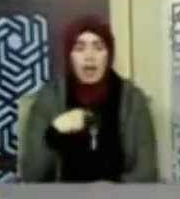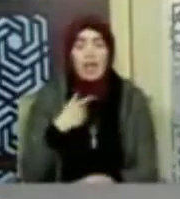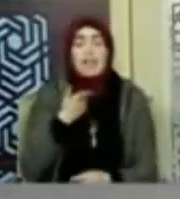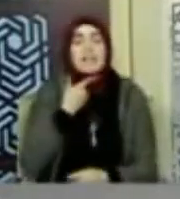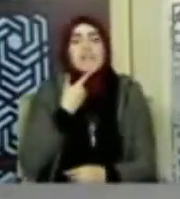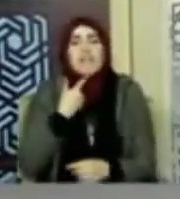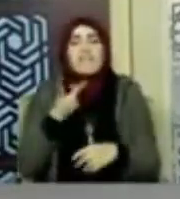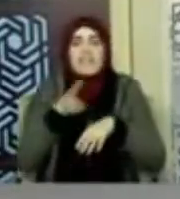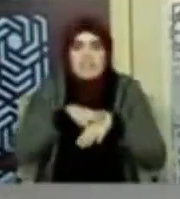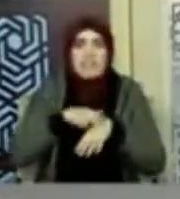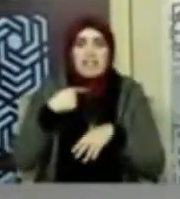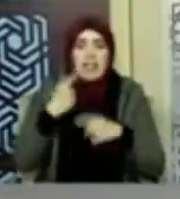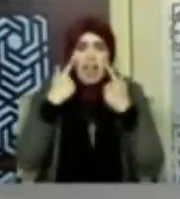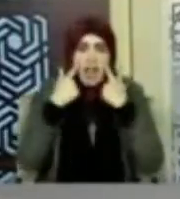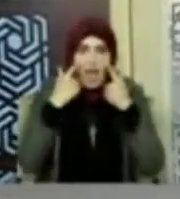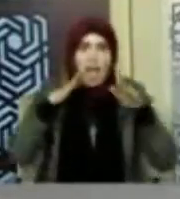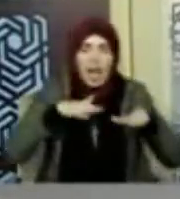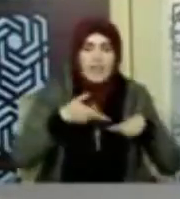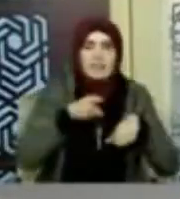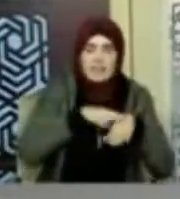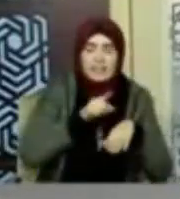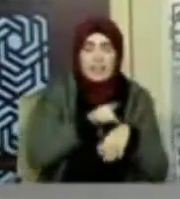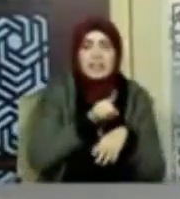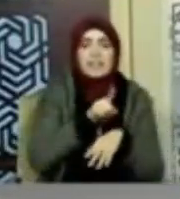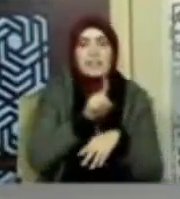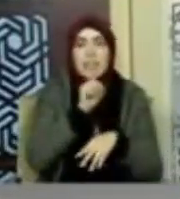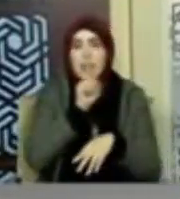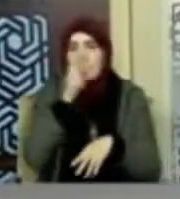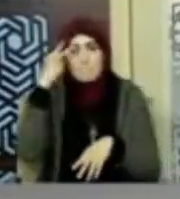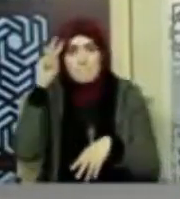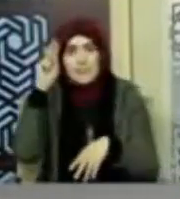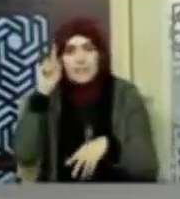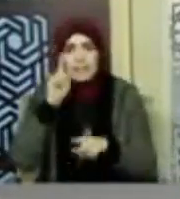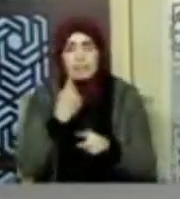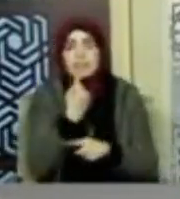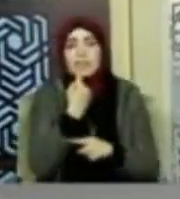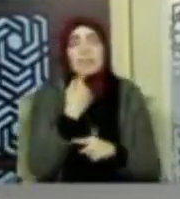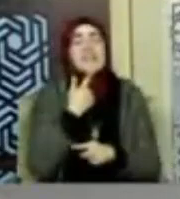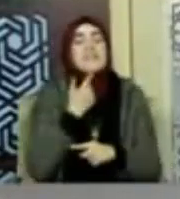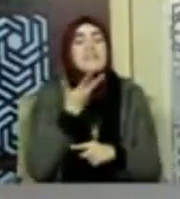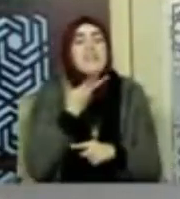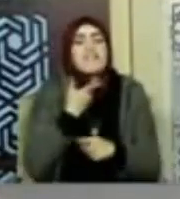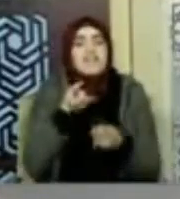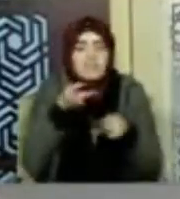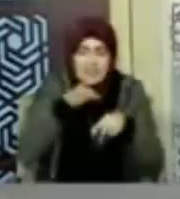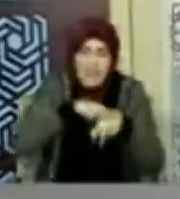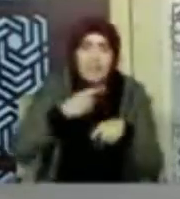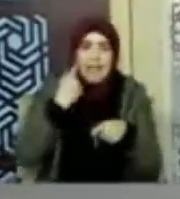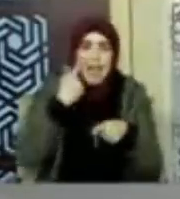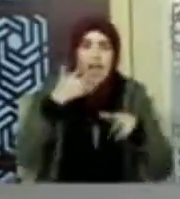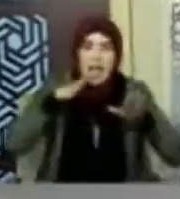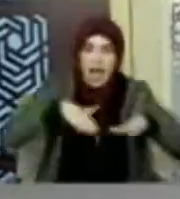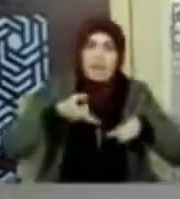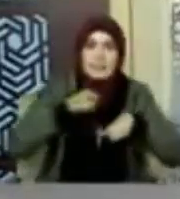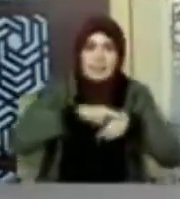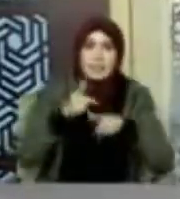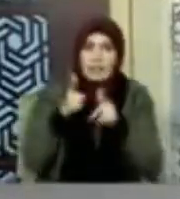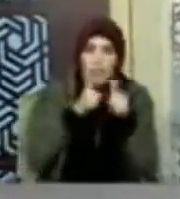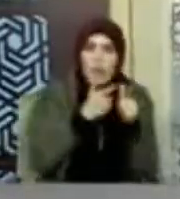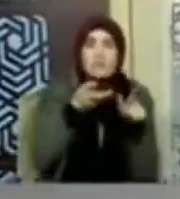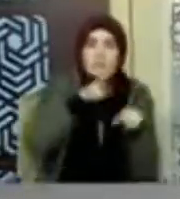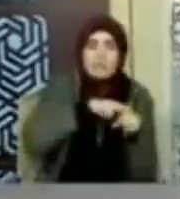يحب أن يرجع إلى الدنيا إلا الشهيد، يتمنى أن يرجع إلى الدنيا